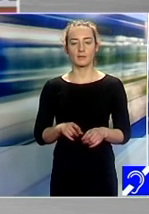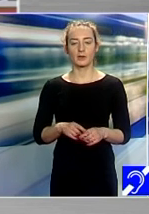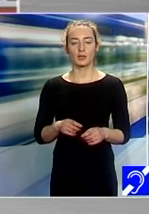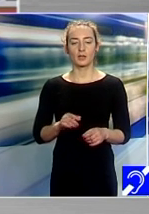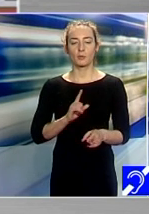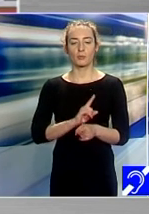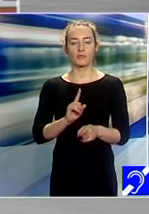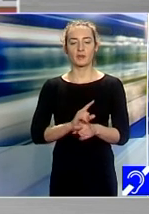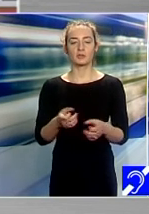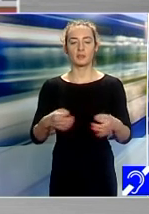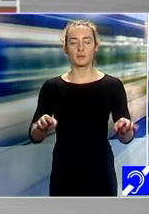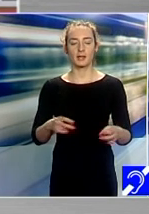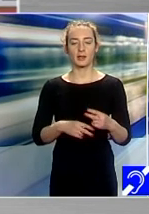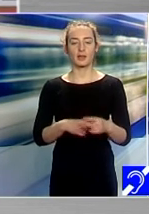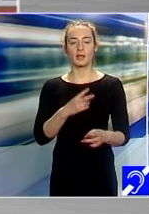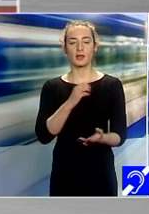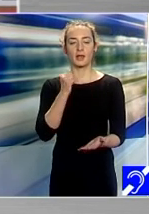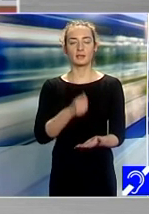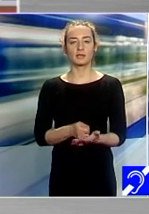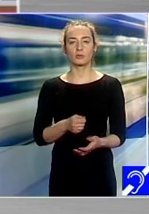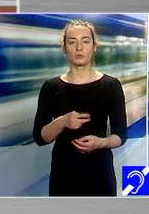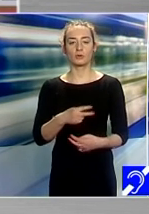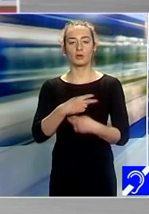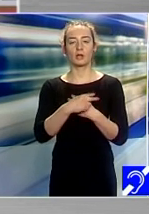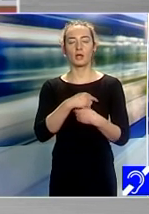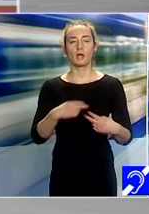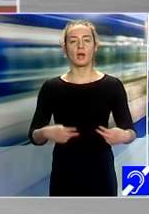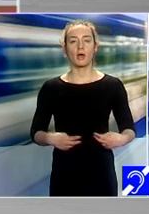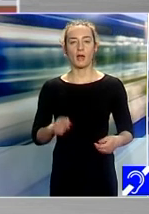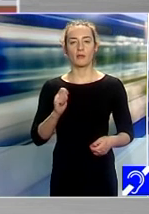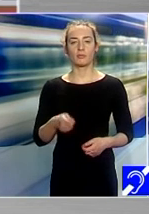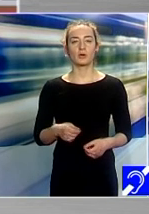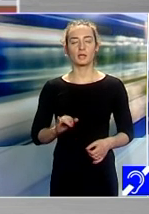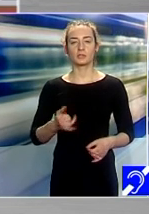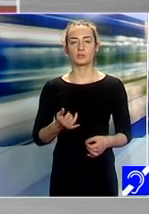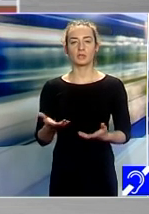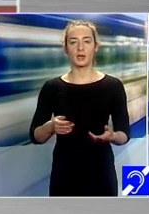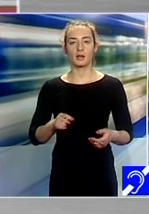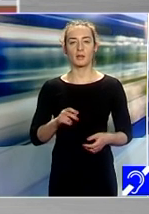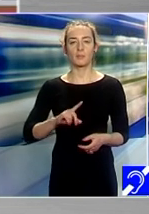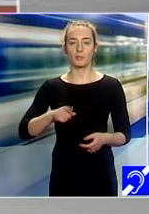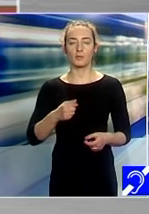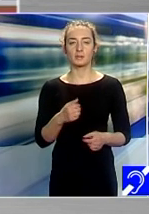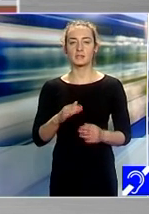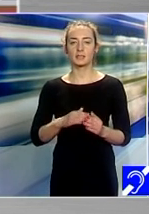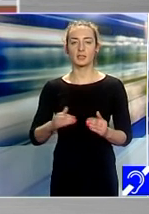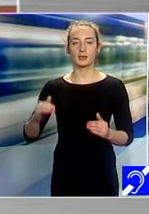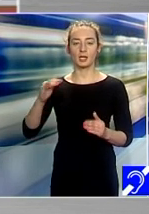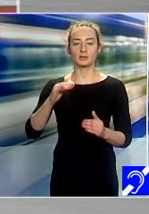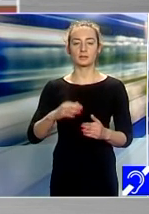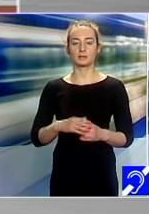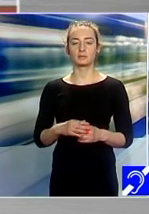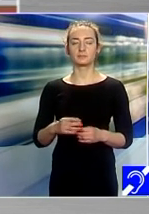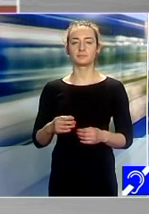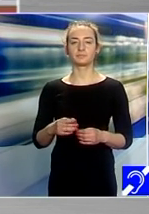liberale, executori, avocați, care efectiv nu-și permit să rămână în concediu de creștere a copilului datorită acelei indemnizații care